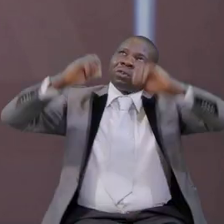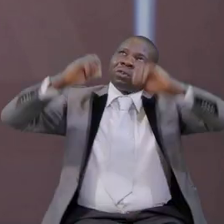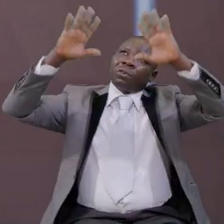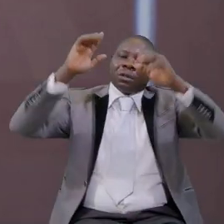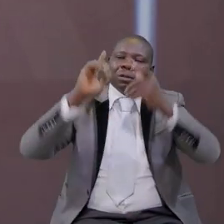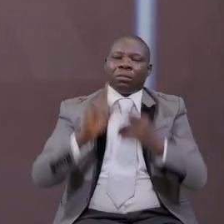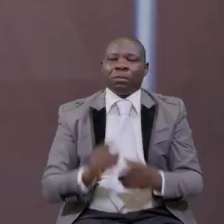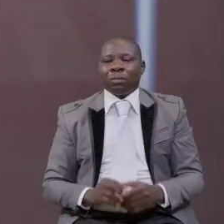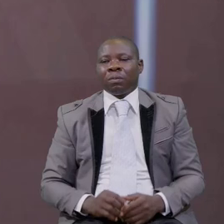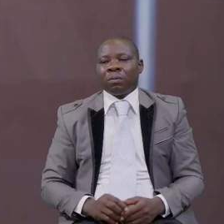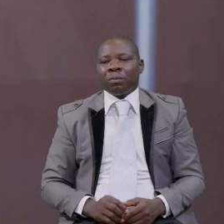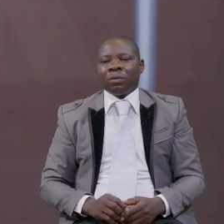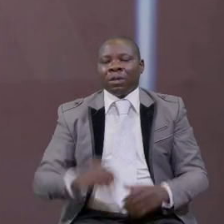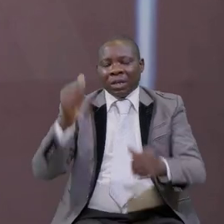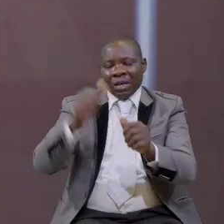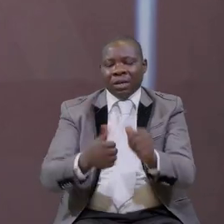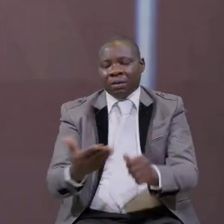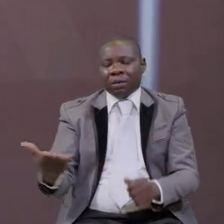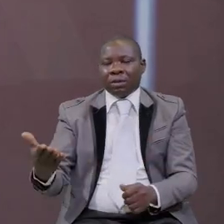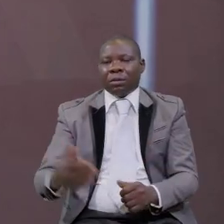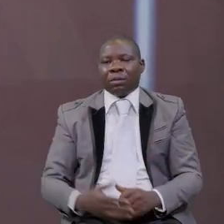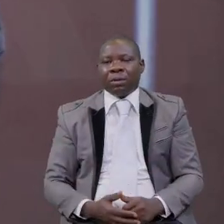Abandonne tout au Seigneur.